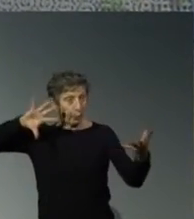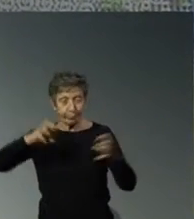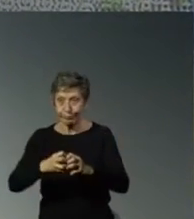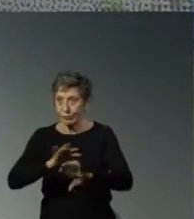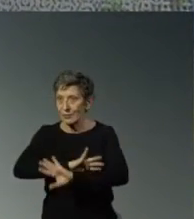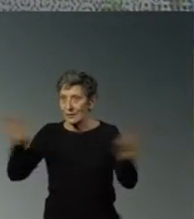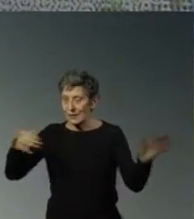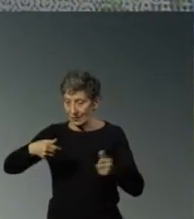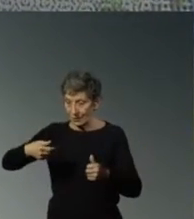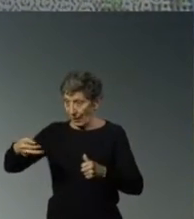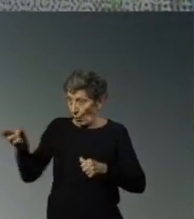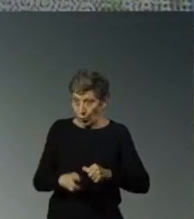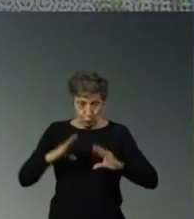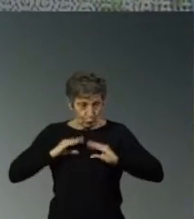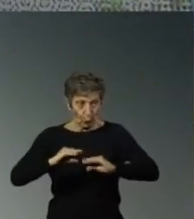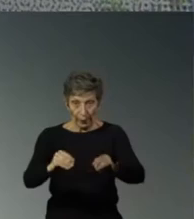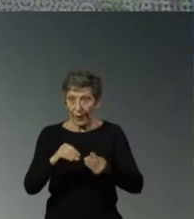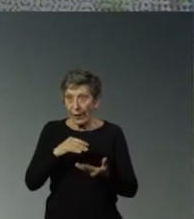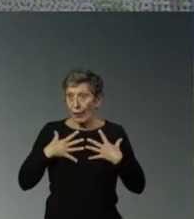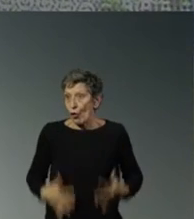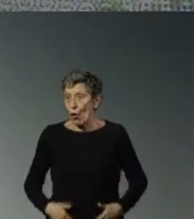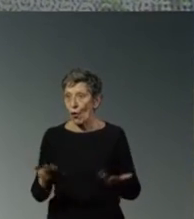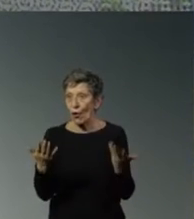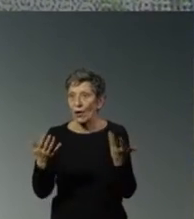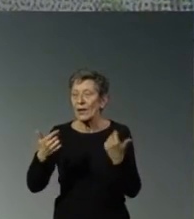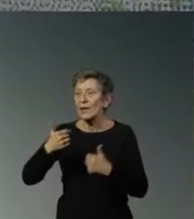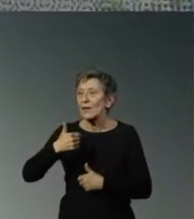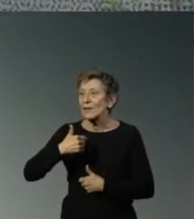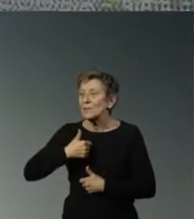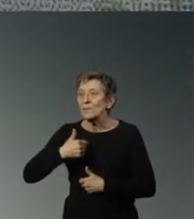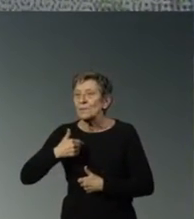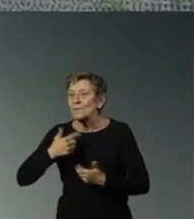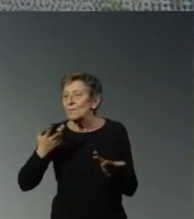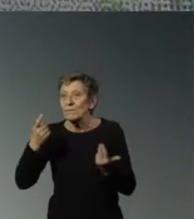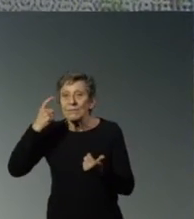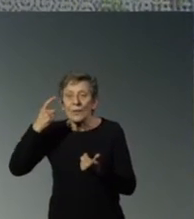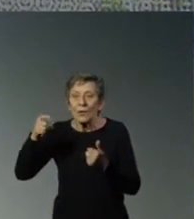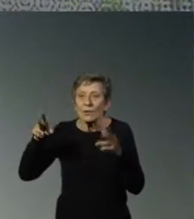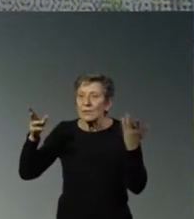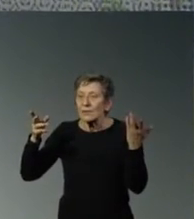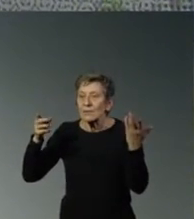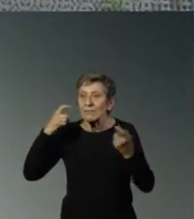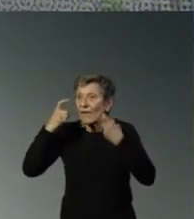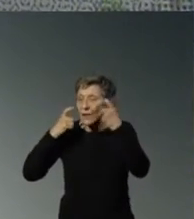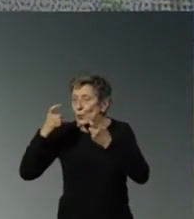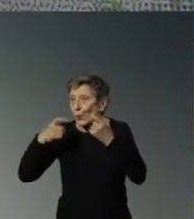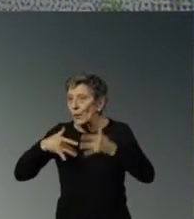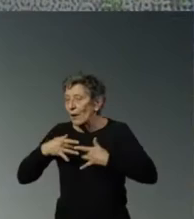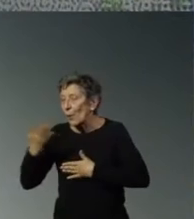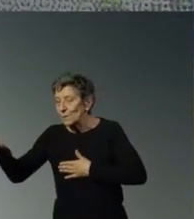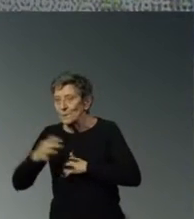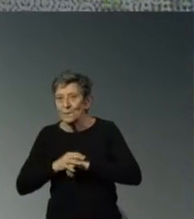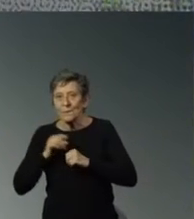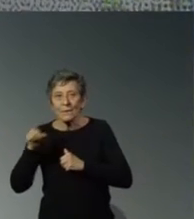part, j'avais en tête une réflexion d'Henri Gouillet dans Le théâtre et l'existence qui disait que le tragique s'articule